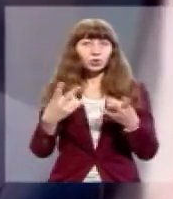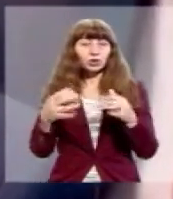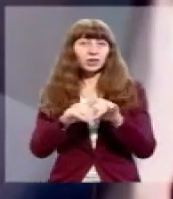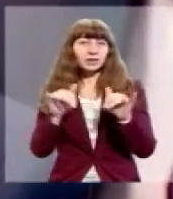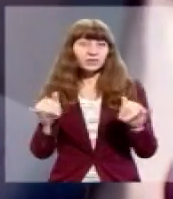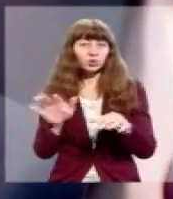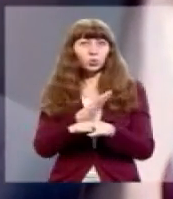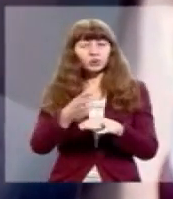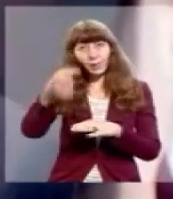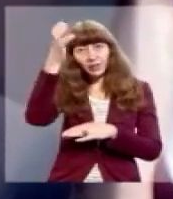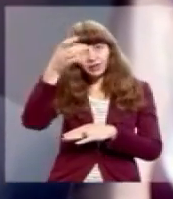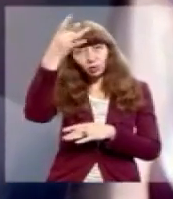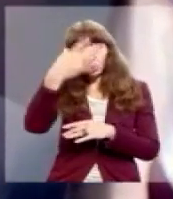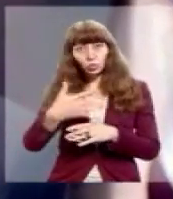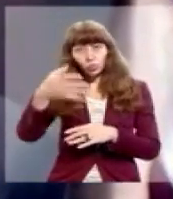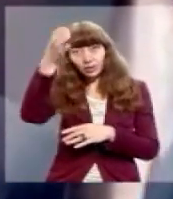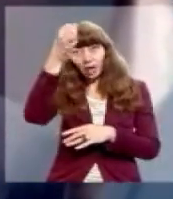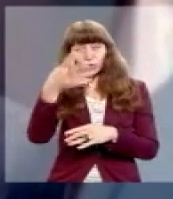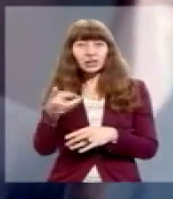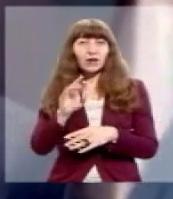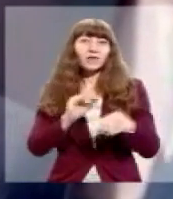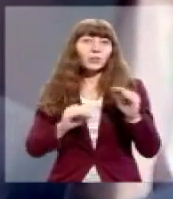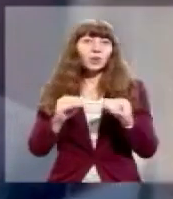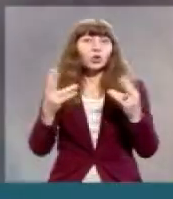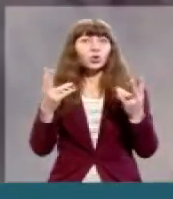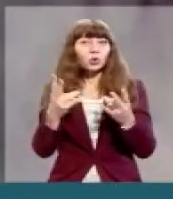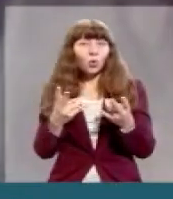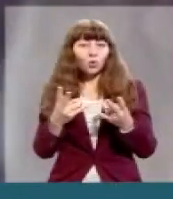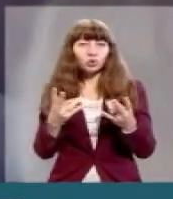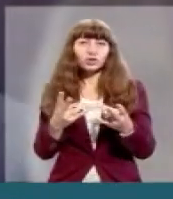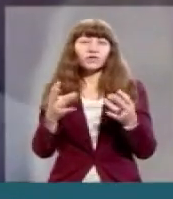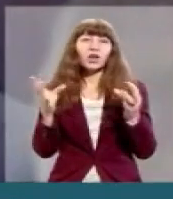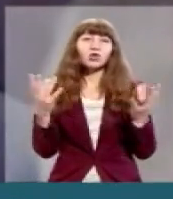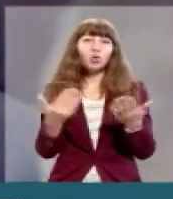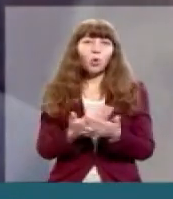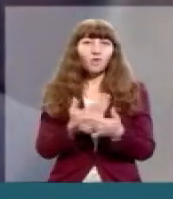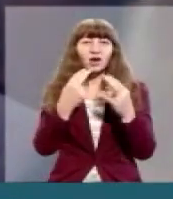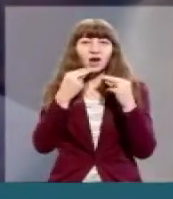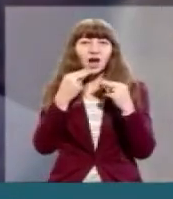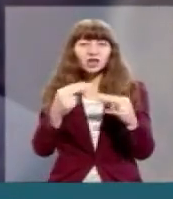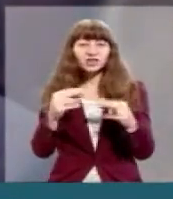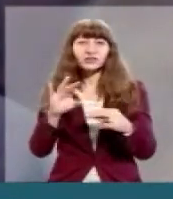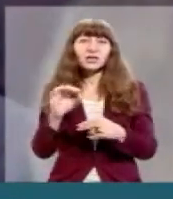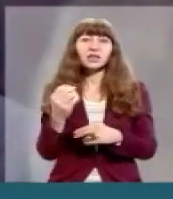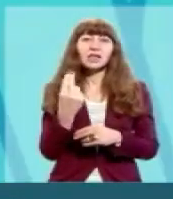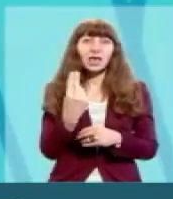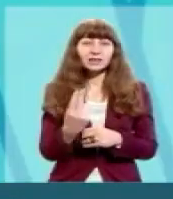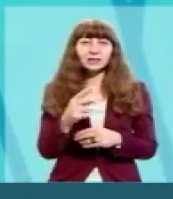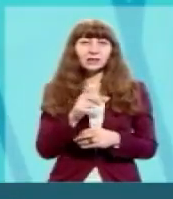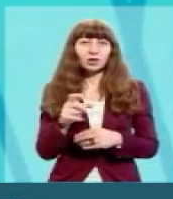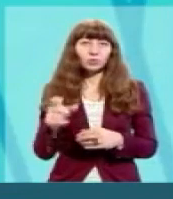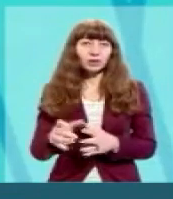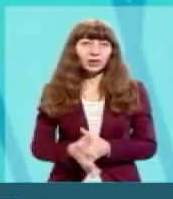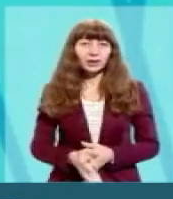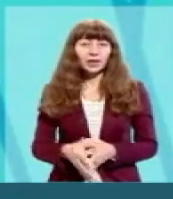ғылым салаларын дамыту қажеттігін атап өтті. Бұл біздің қоғамымыздың алдын кезекті дамуымыздағы негізгі үш деңгегі болуға